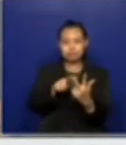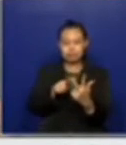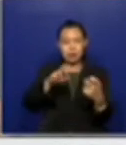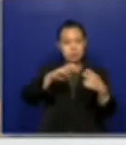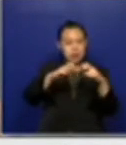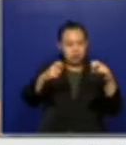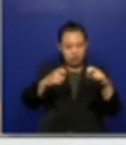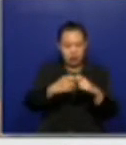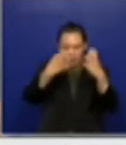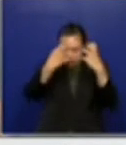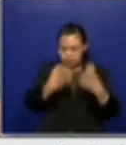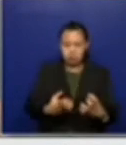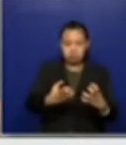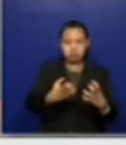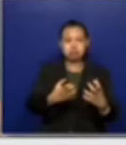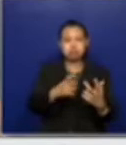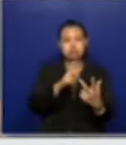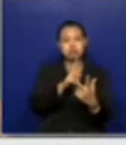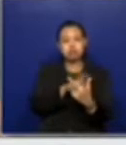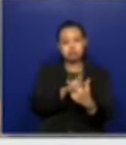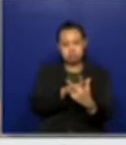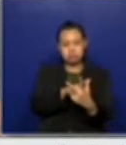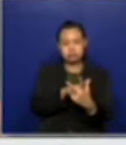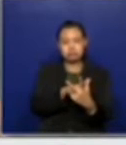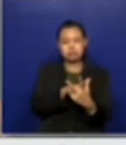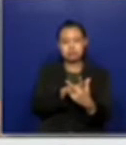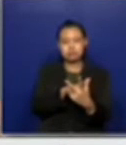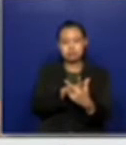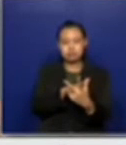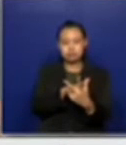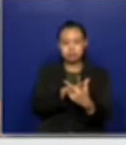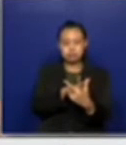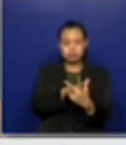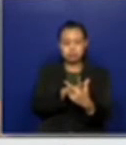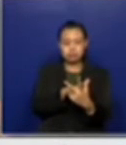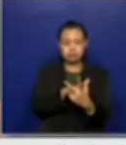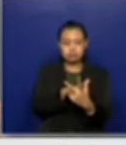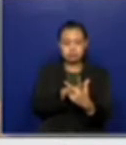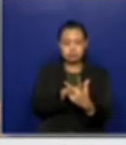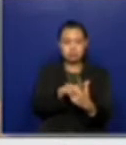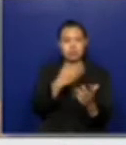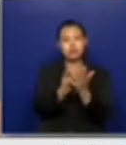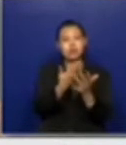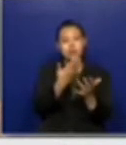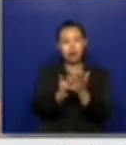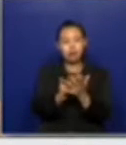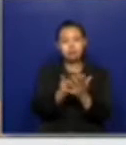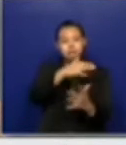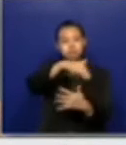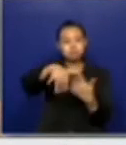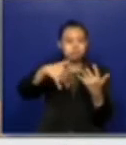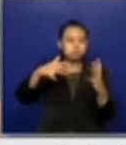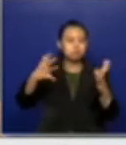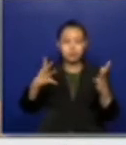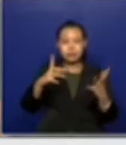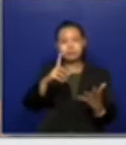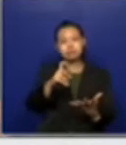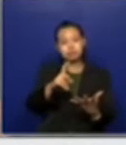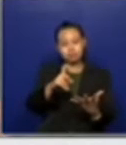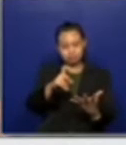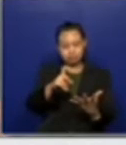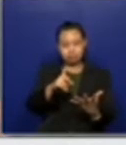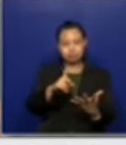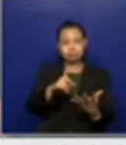งภูเขาน้ำแข็งยอดแรกเปรียบเสมือนสถานะทางการคลังของรัฐบาลซึ่งอยู่ในขั้นเปราะบ